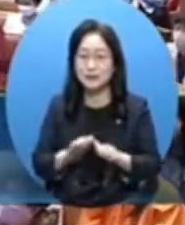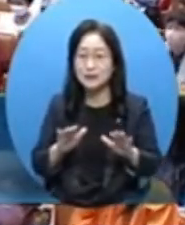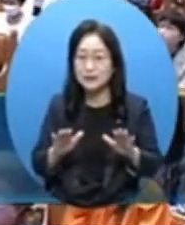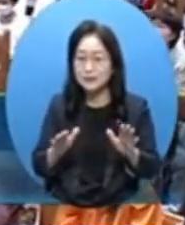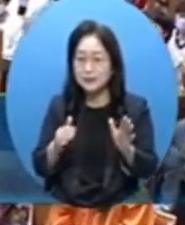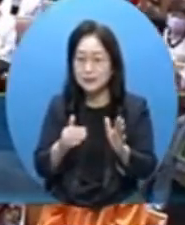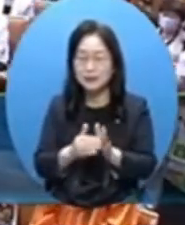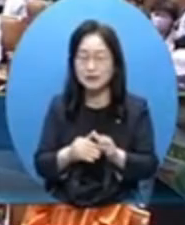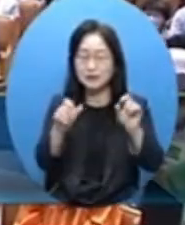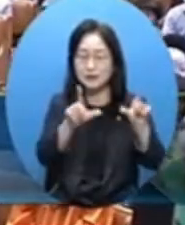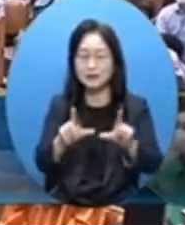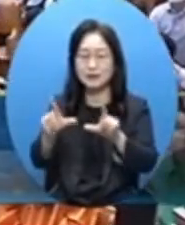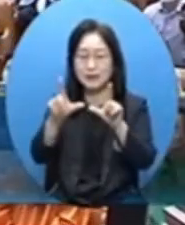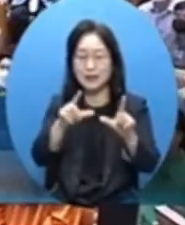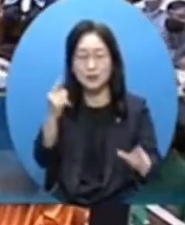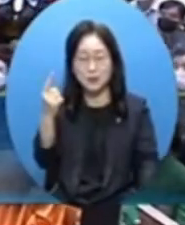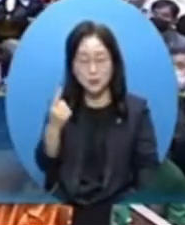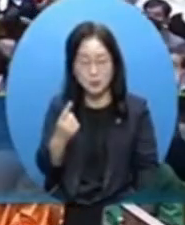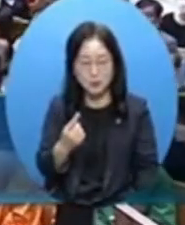혹시 지금까지 우리가 살아오면서